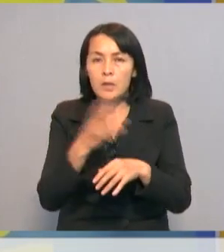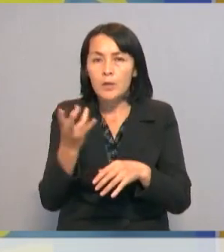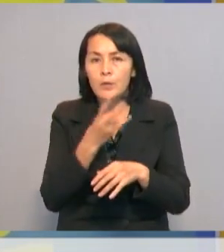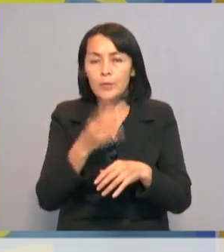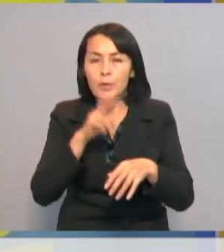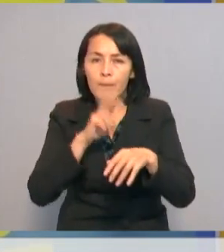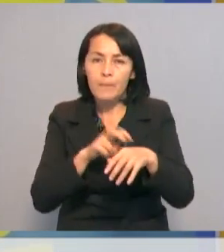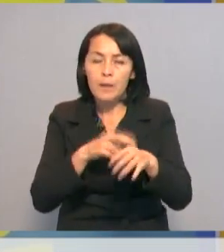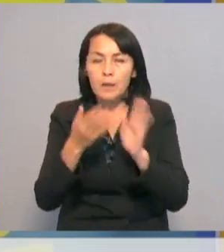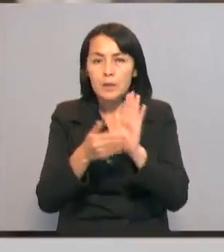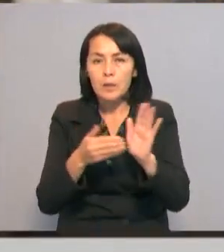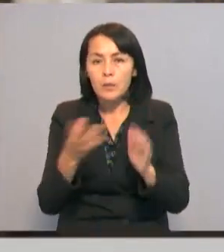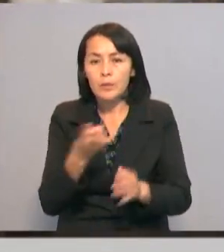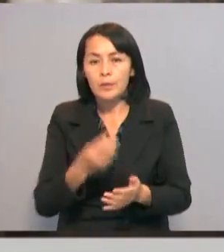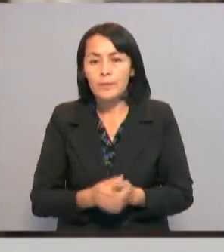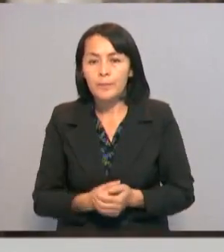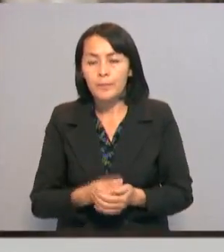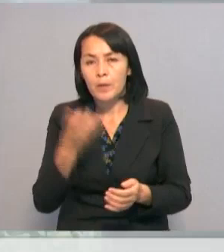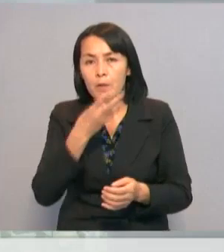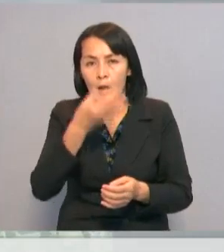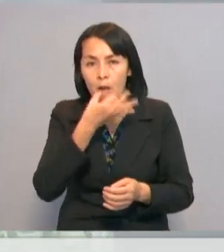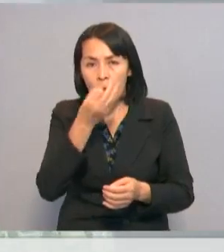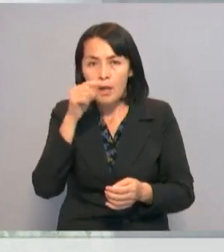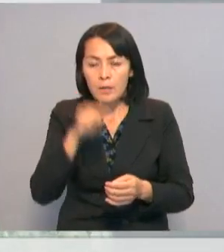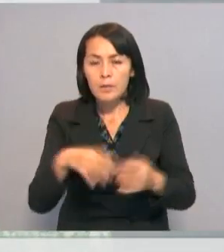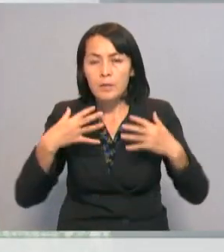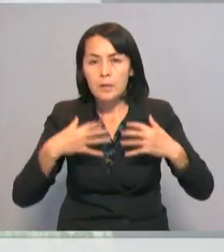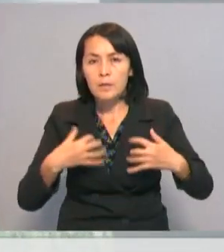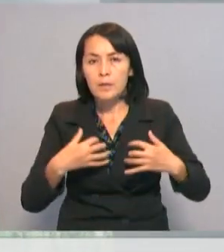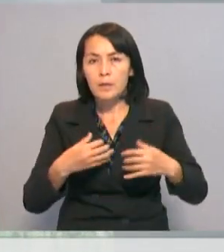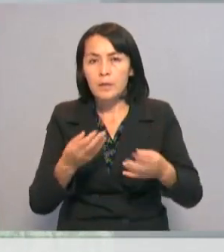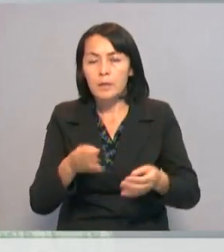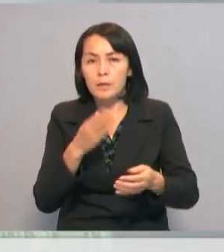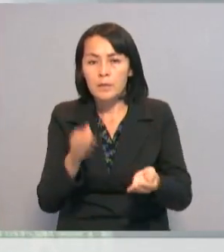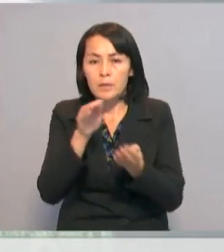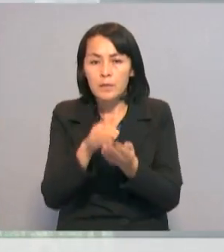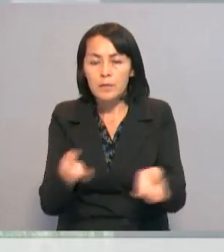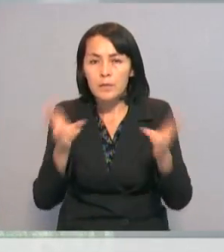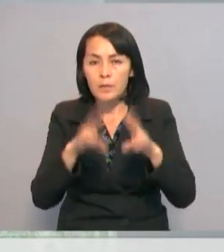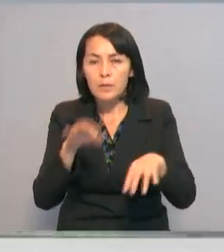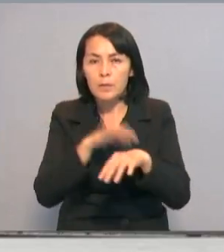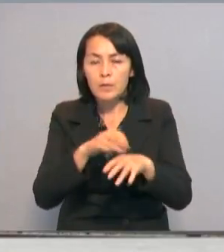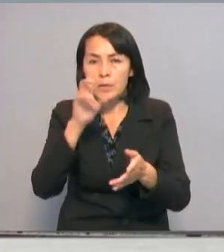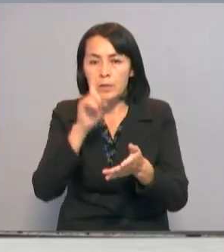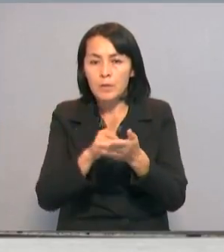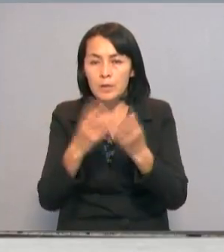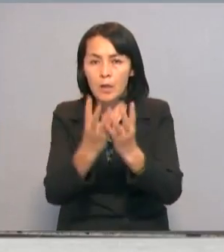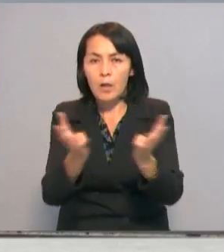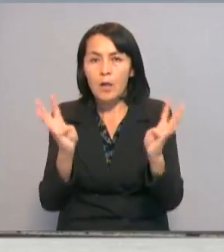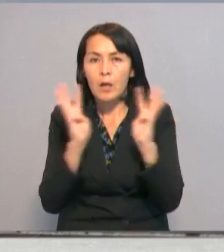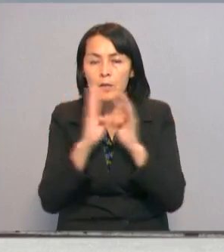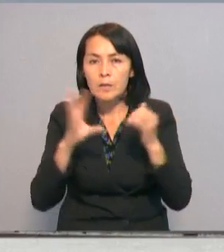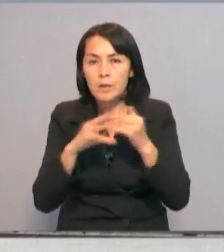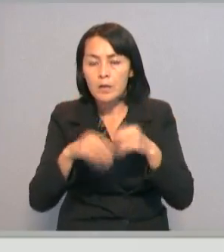необходимо немедленно обратиться к врачу Нужно отметить что территория скотомогильников где были захоронены больные животные должна быть огорожено и